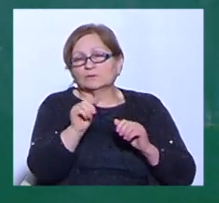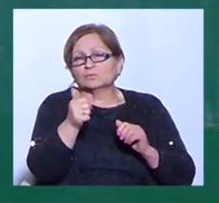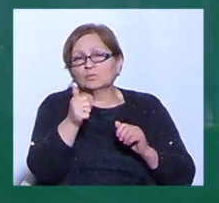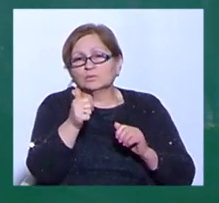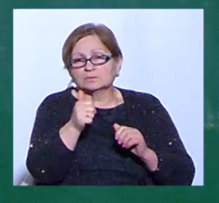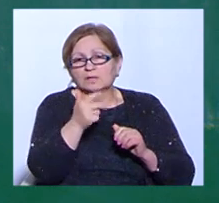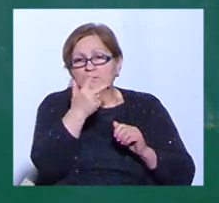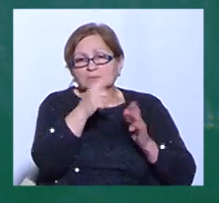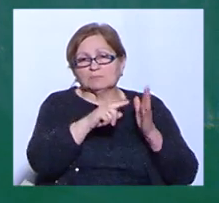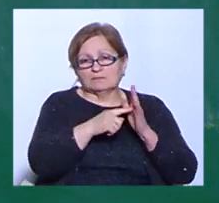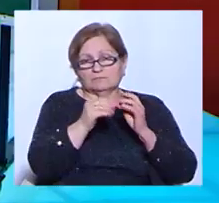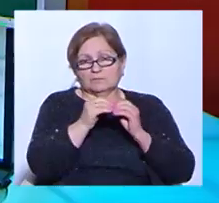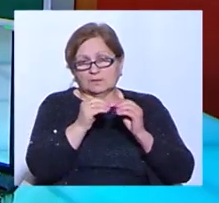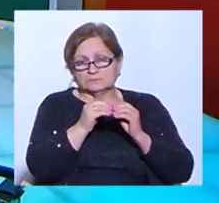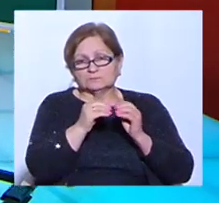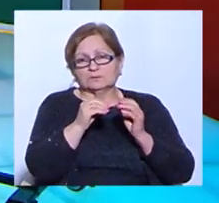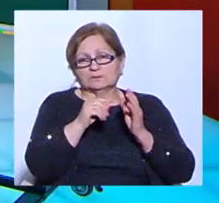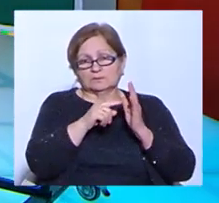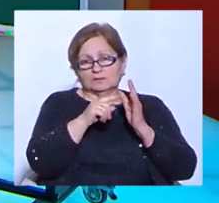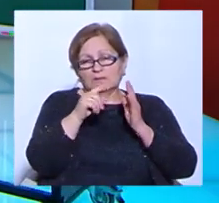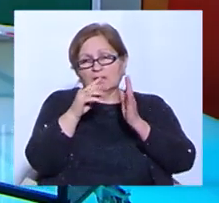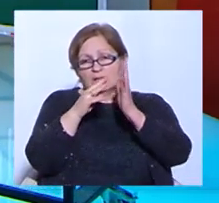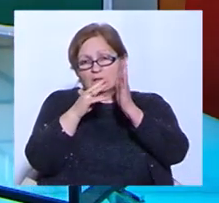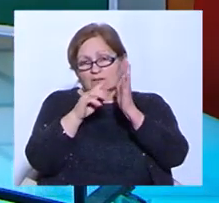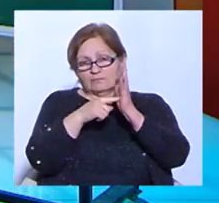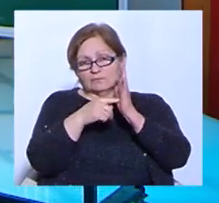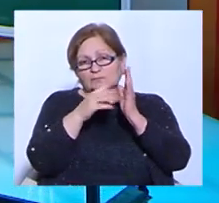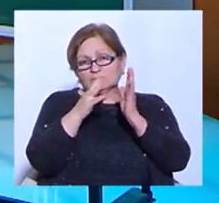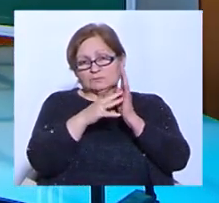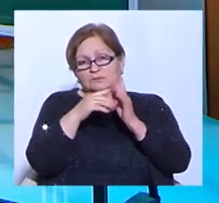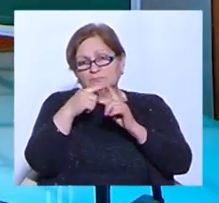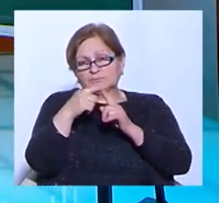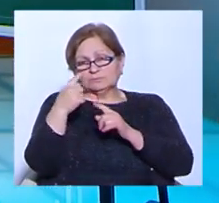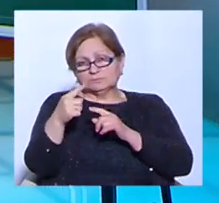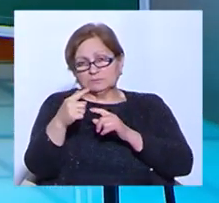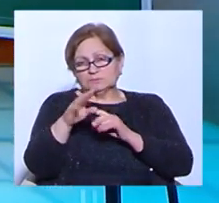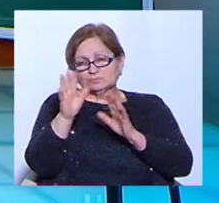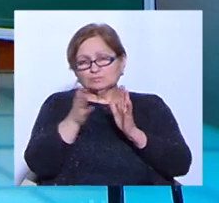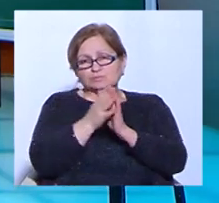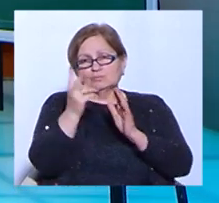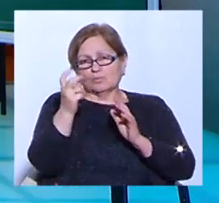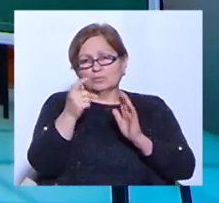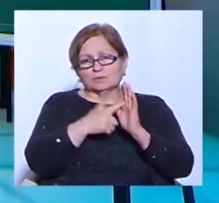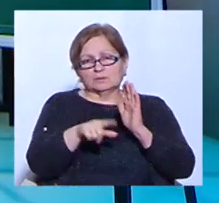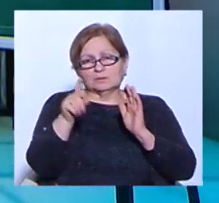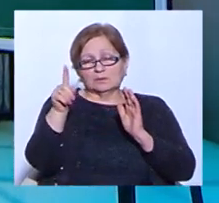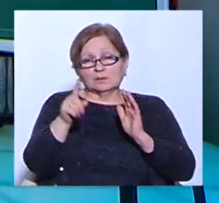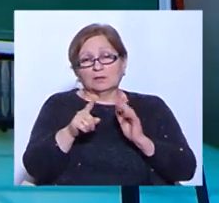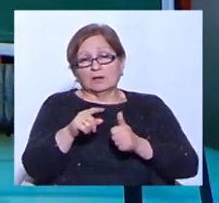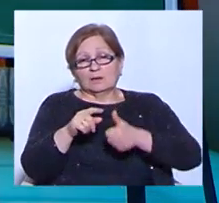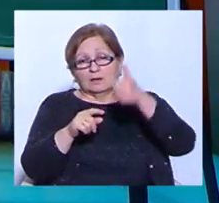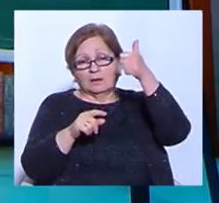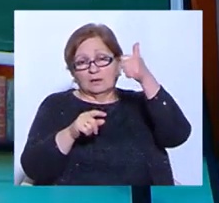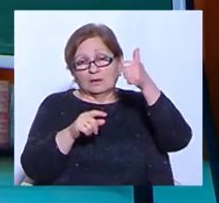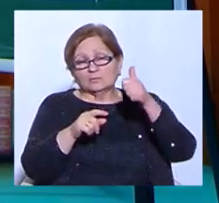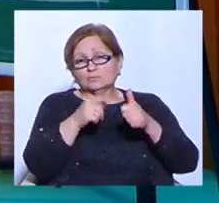1 900 პლუს 1. ეს არის 271. თუ პირველმა ფუტკარმა, ესე იგი